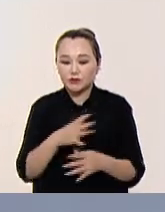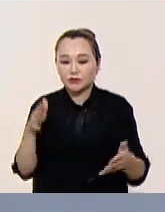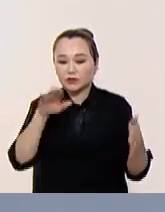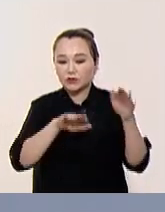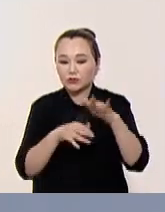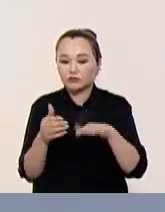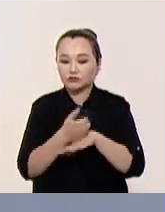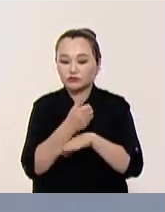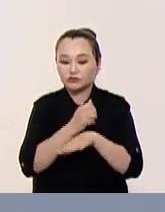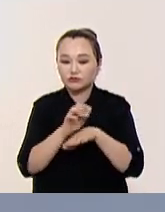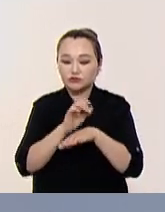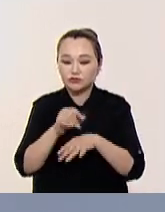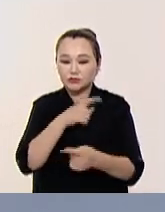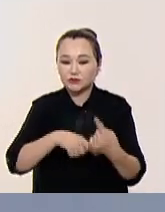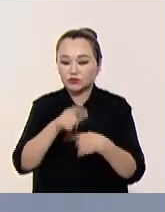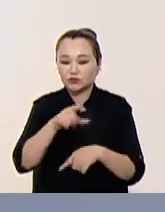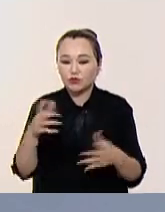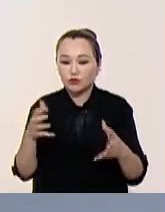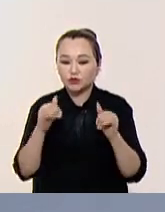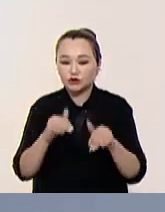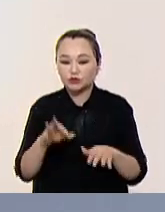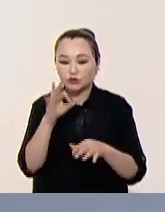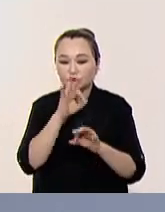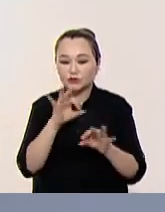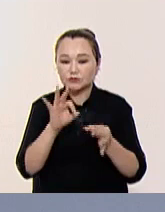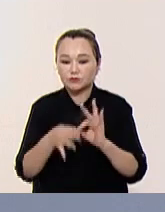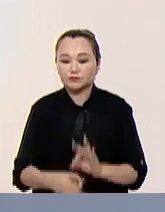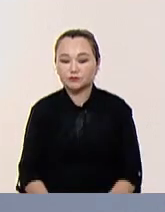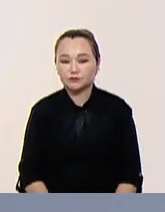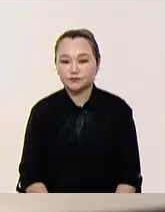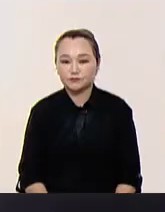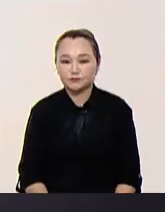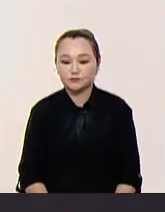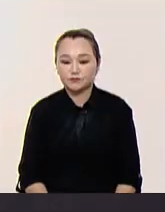және өңдеу бизнесінің мамандары қандай шешімге келгенін әріптесім айтып берсін.